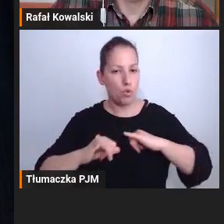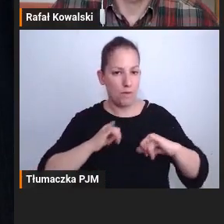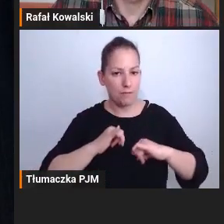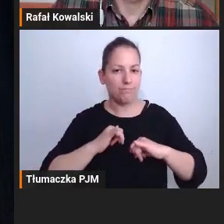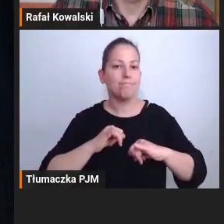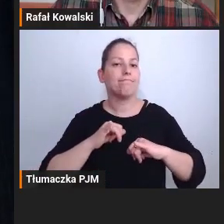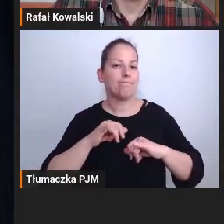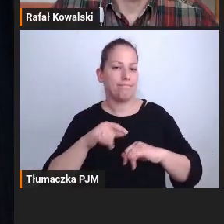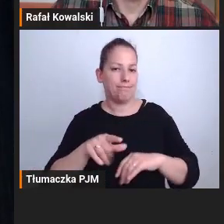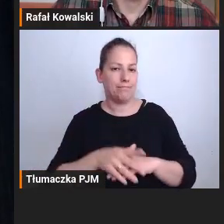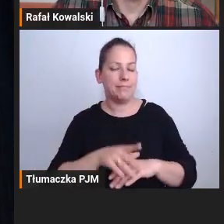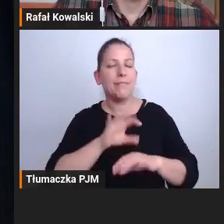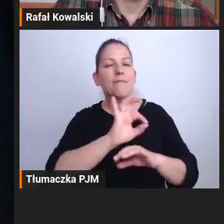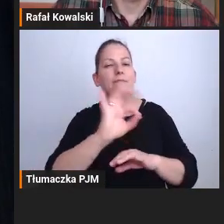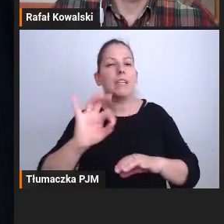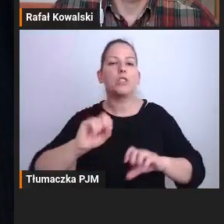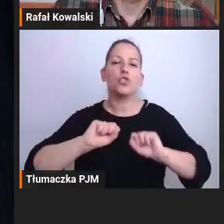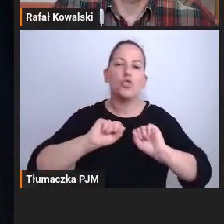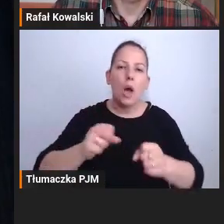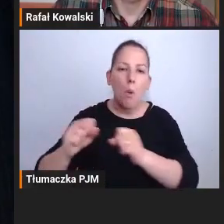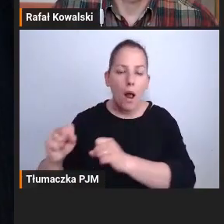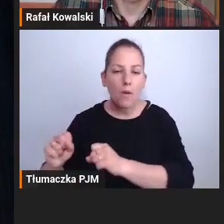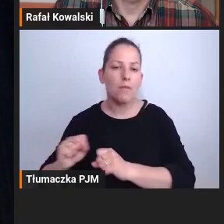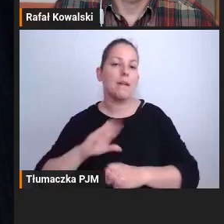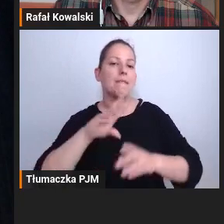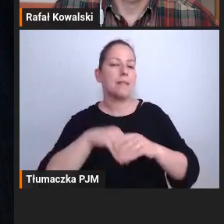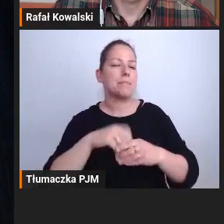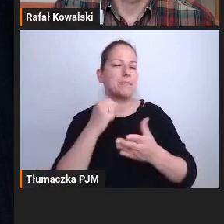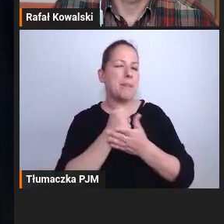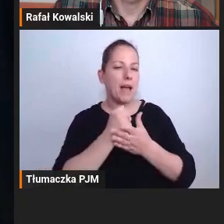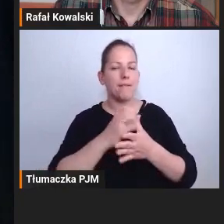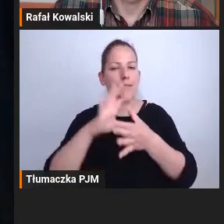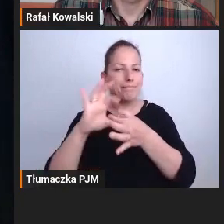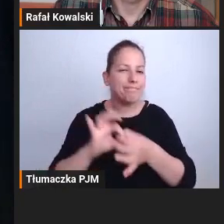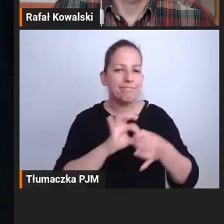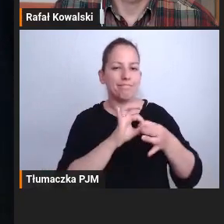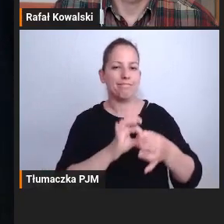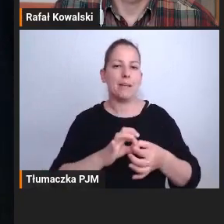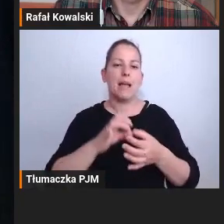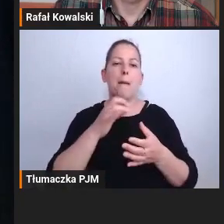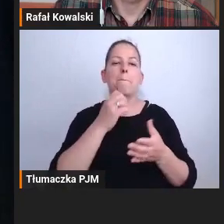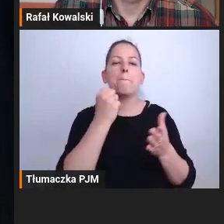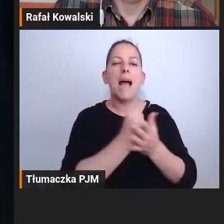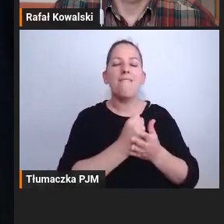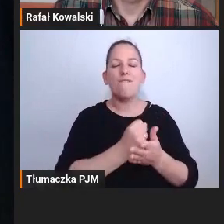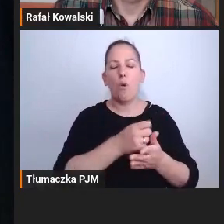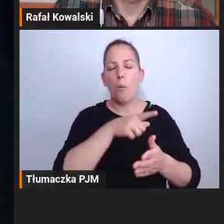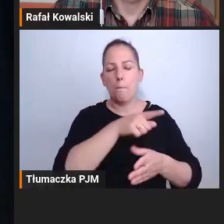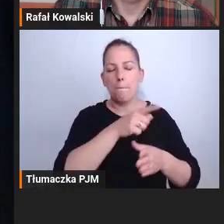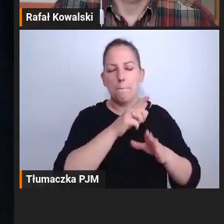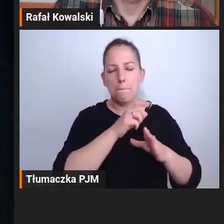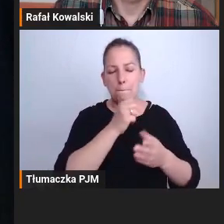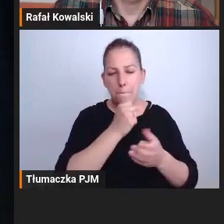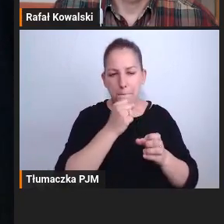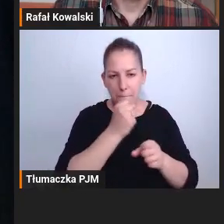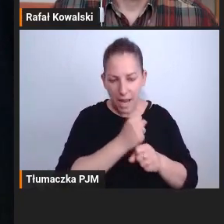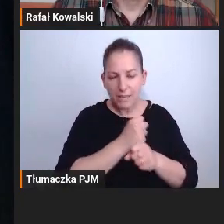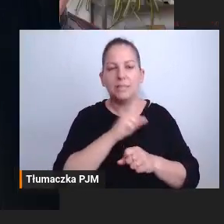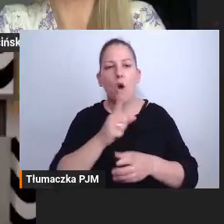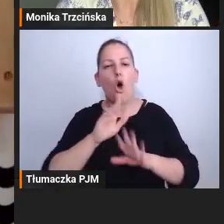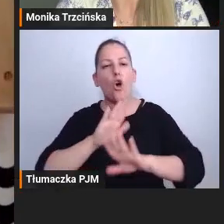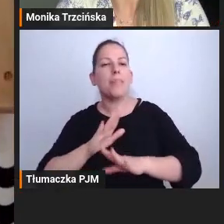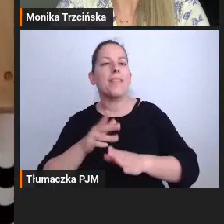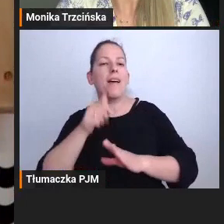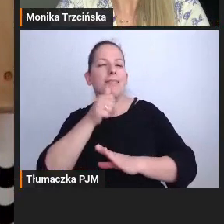wprowadzonej przez nich działalności, w tym w kwestiach związanych z prawem pracy czy ochroną danych osobowych.